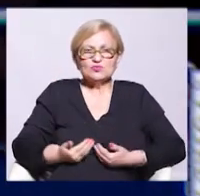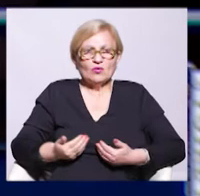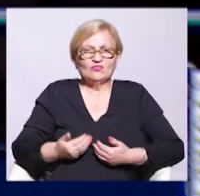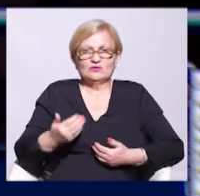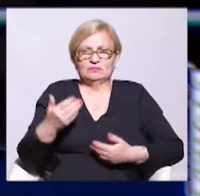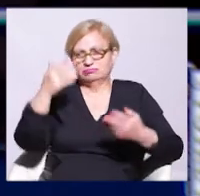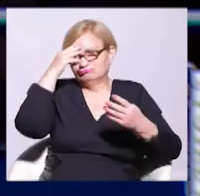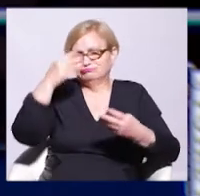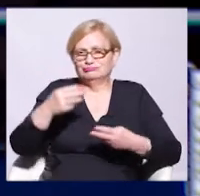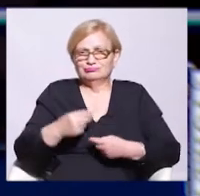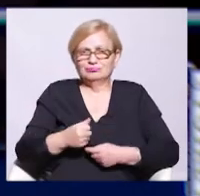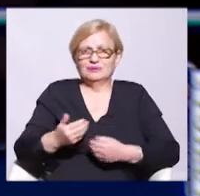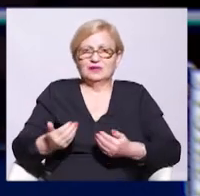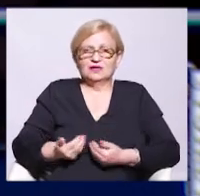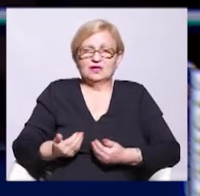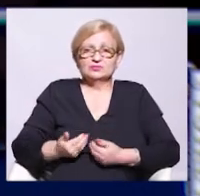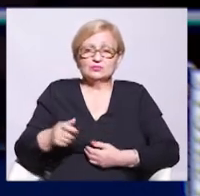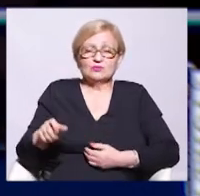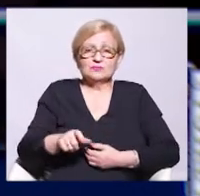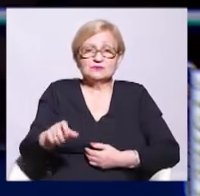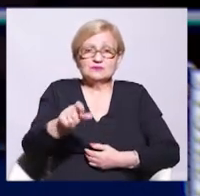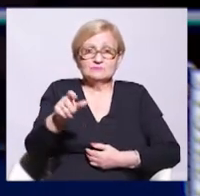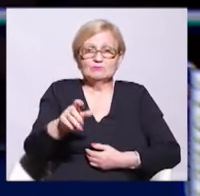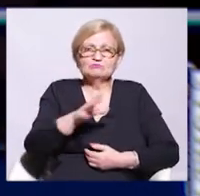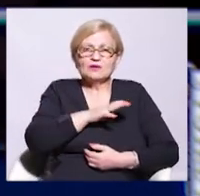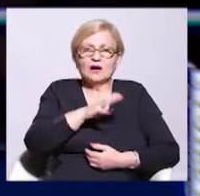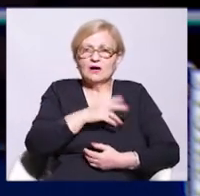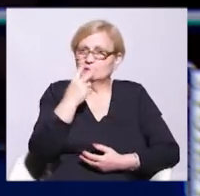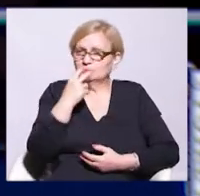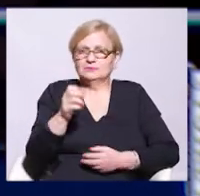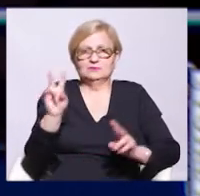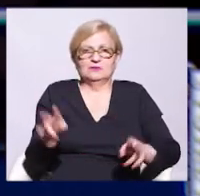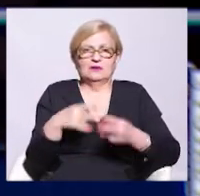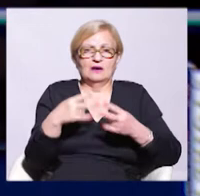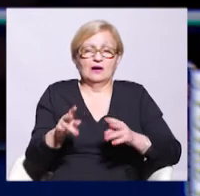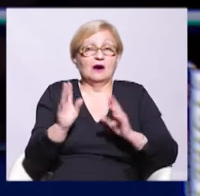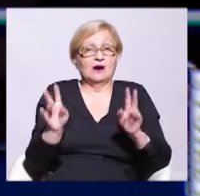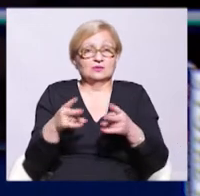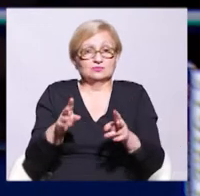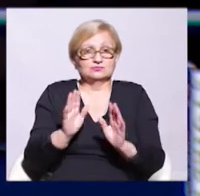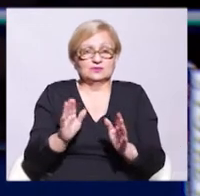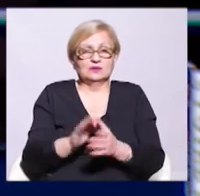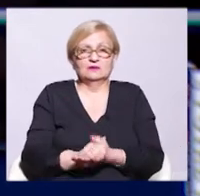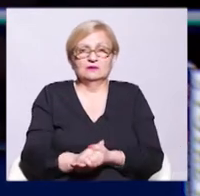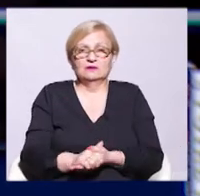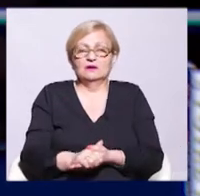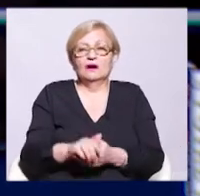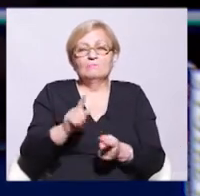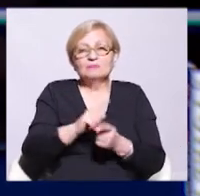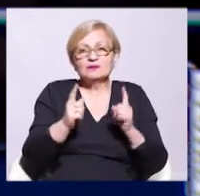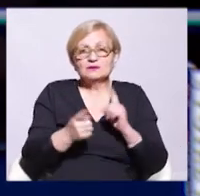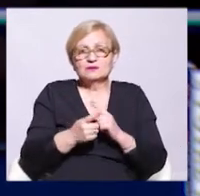ნიშნავს, რომ ცხოვრების გზაზე სიმდიდრისა და ფუფუნების მაძიებელი არ იყოს,